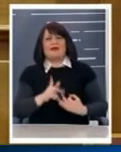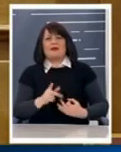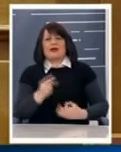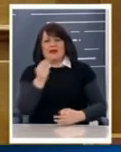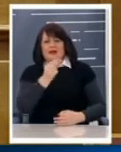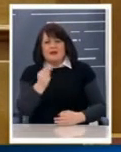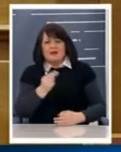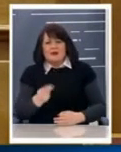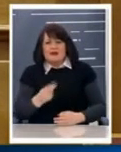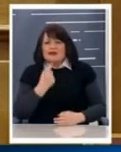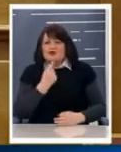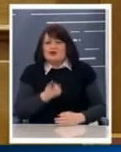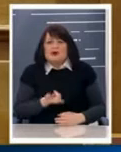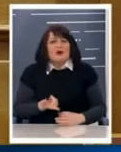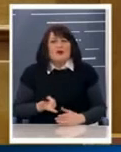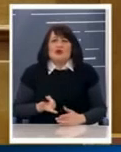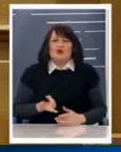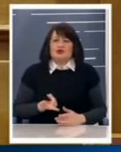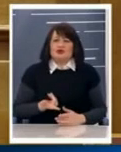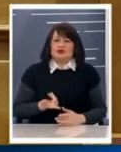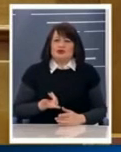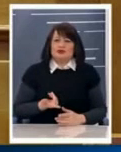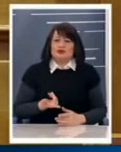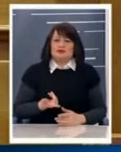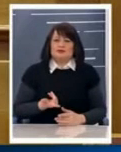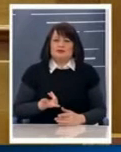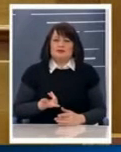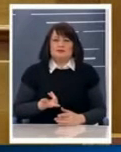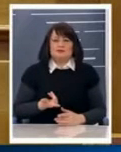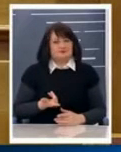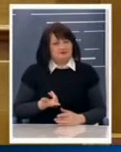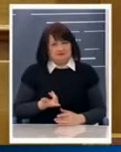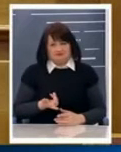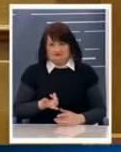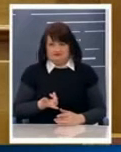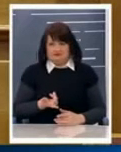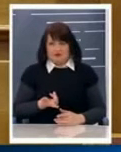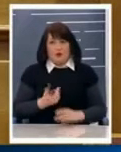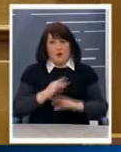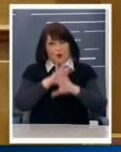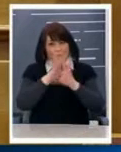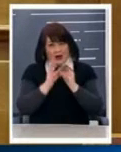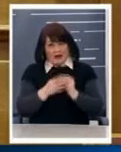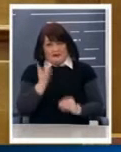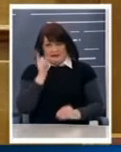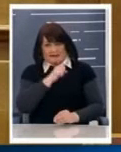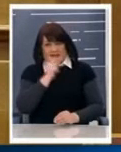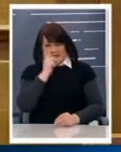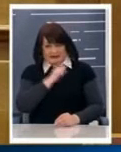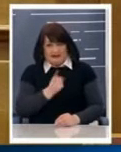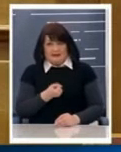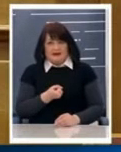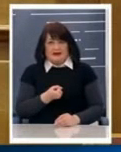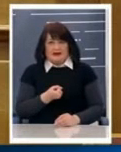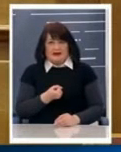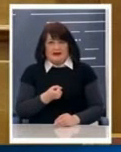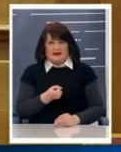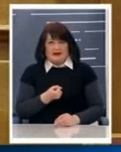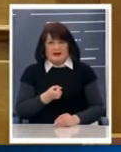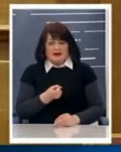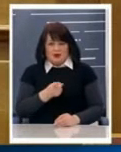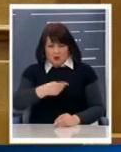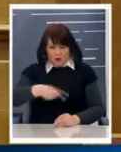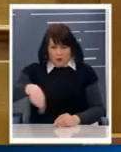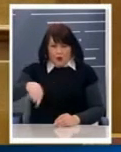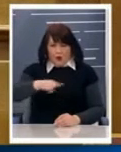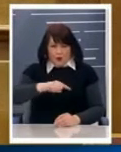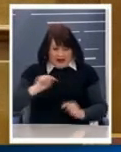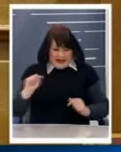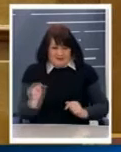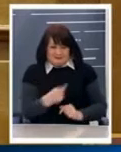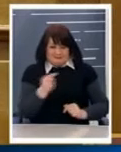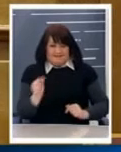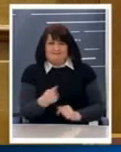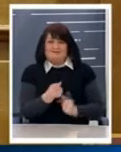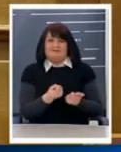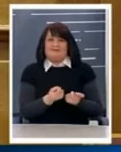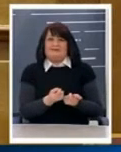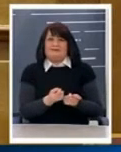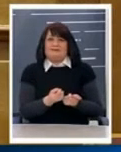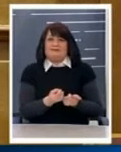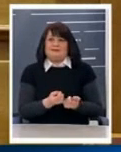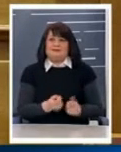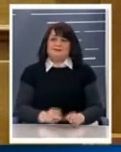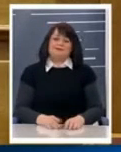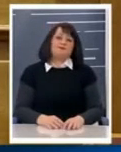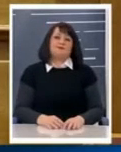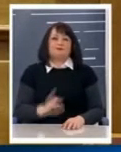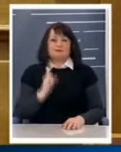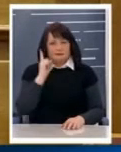πράγματα, τα οποία δεν μπορεί να είναι όλα ψέματα, δεν μπορεί όλη αυτή η κοινωνία να είναι εναντίον σας. Να